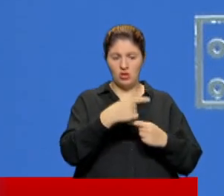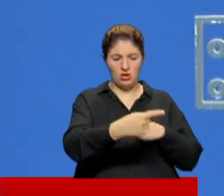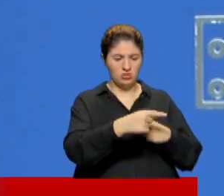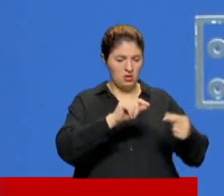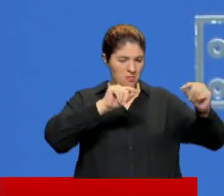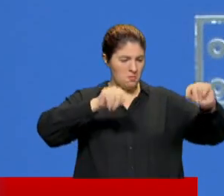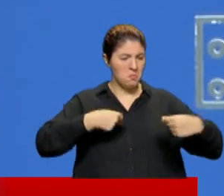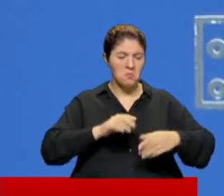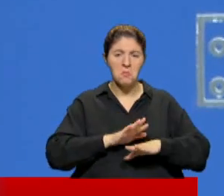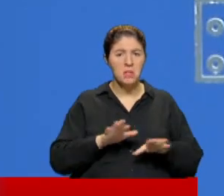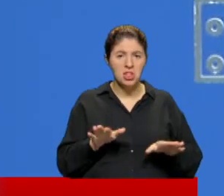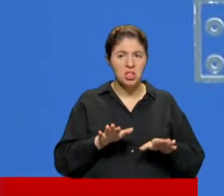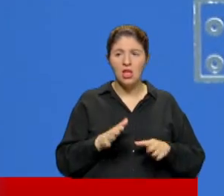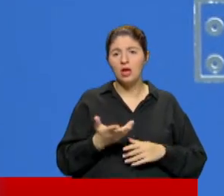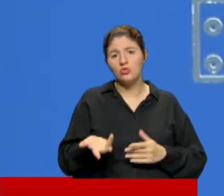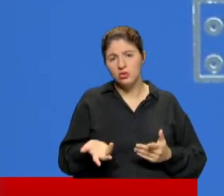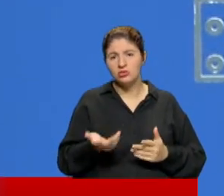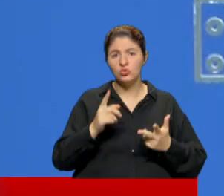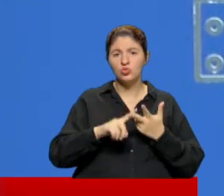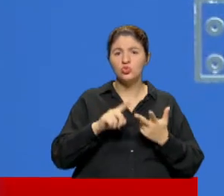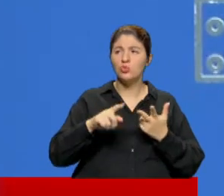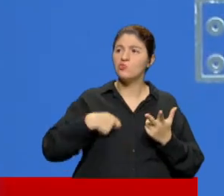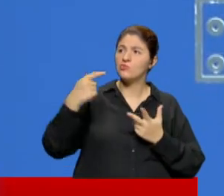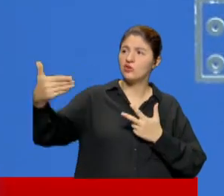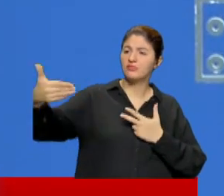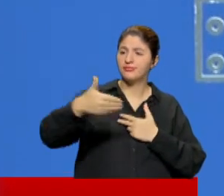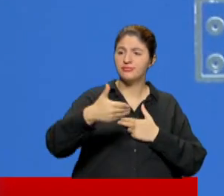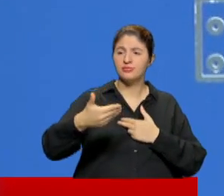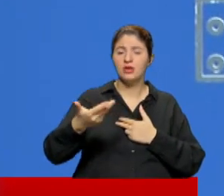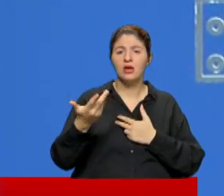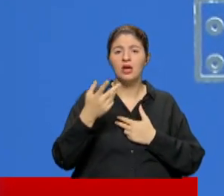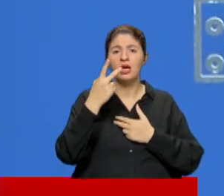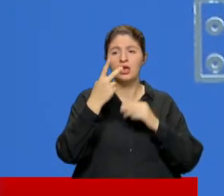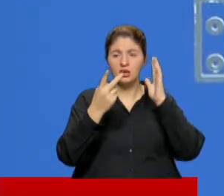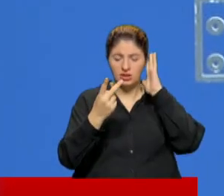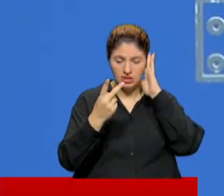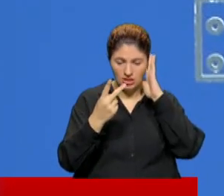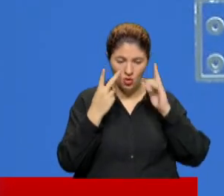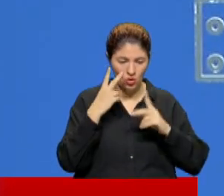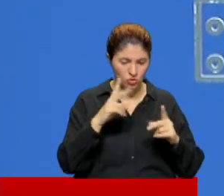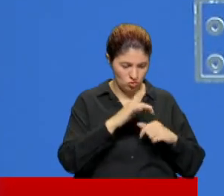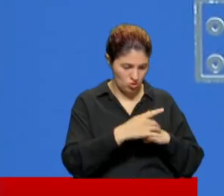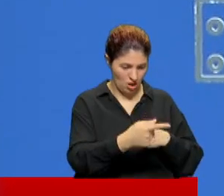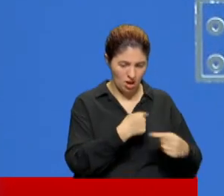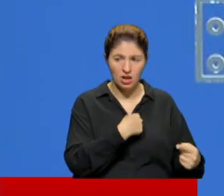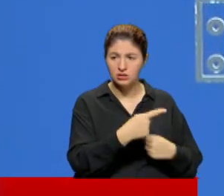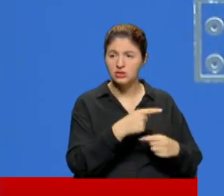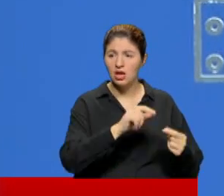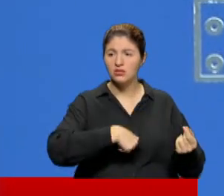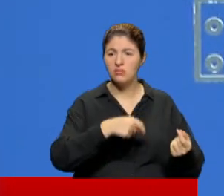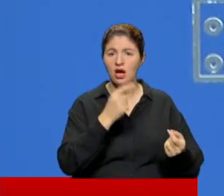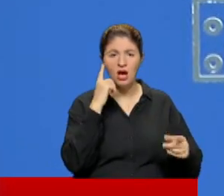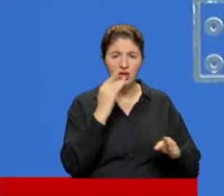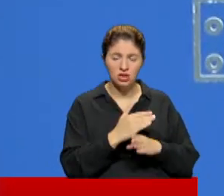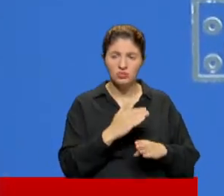imzalanan bir anlaşmadır Dolayısıyla 3ün ülkelerin ik Egemen ülkenin imzaladığı